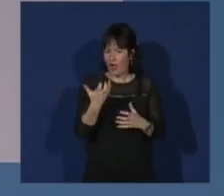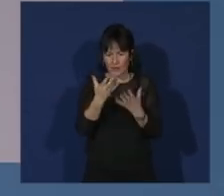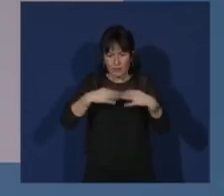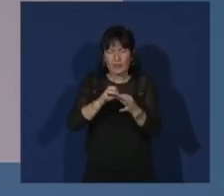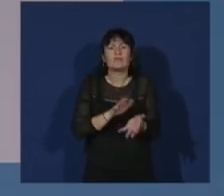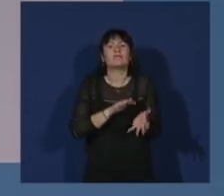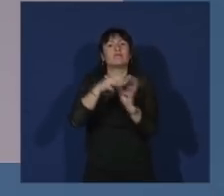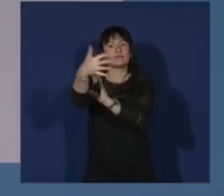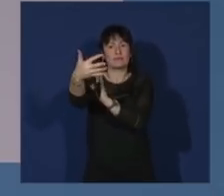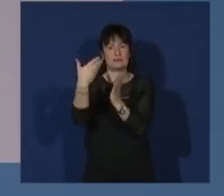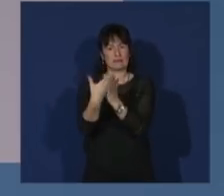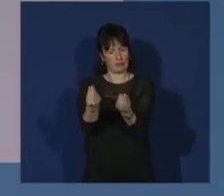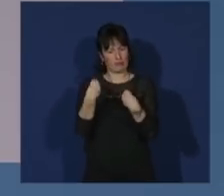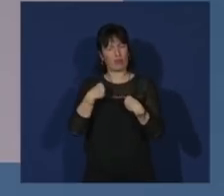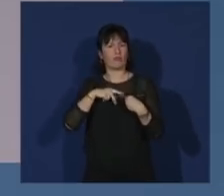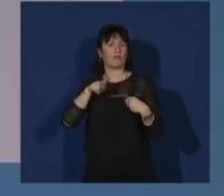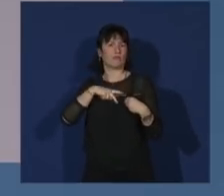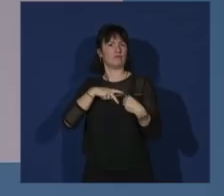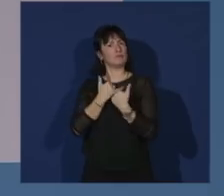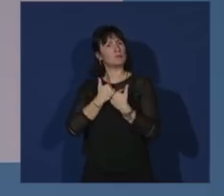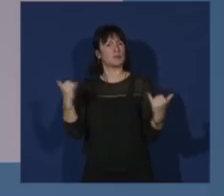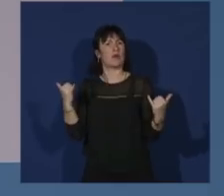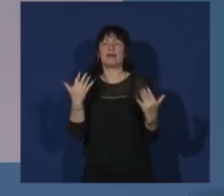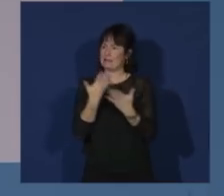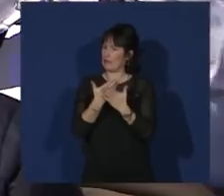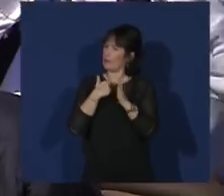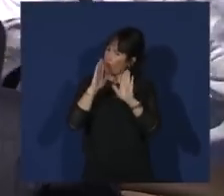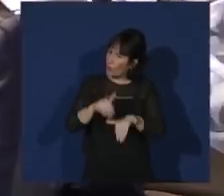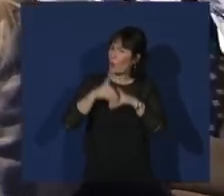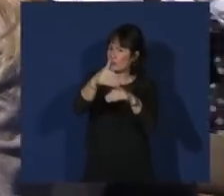Voilà ce que c'est ma force et voilà comment je le porterai pour la suite.